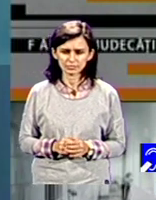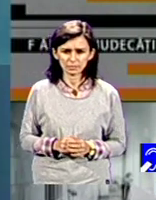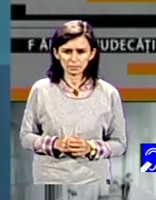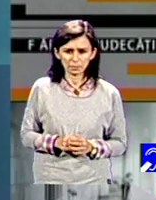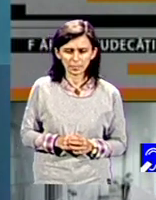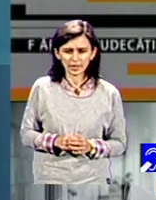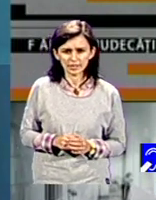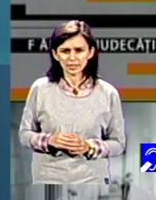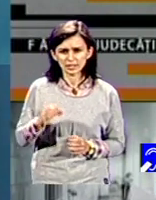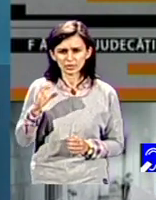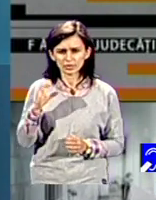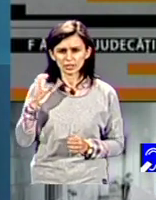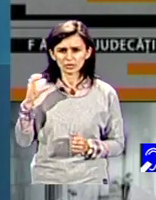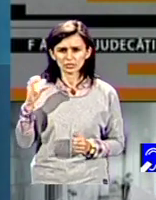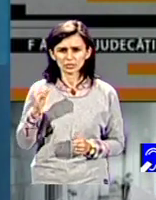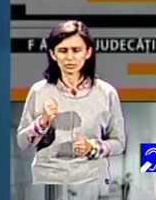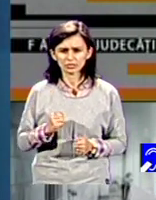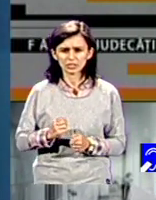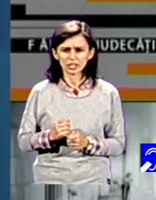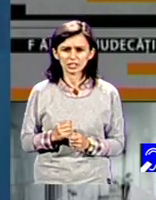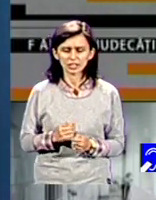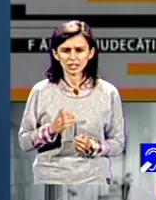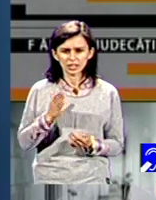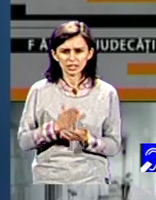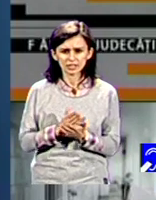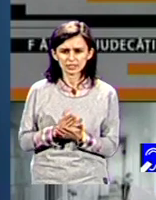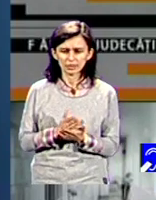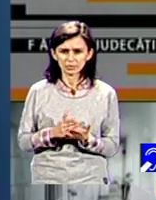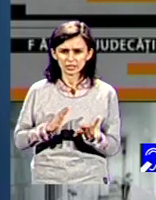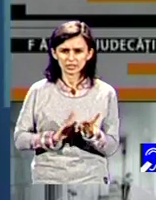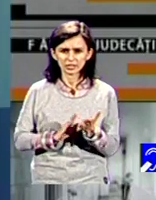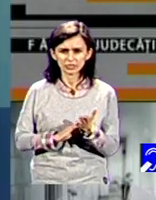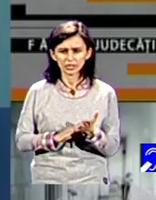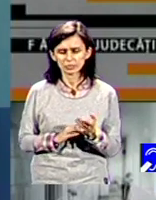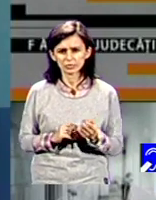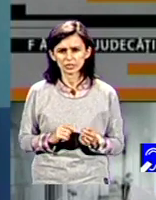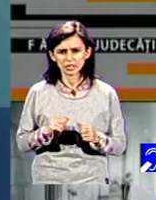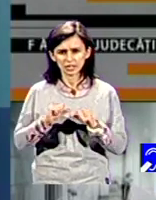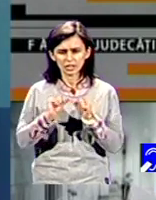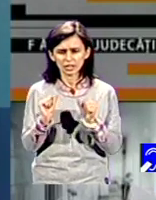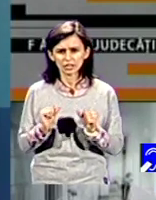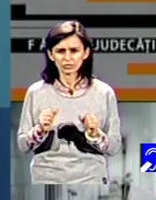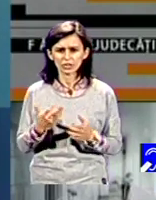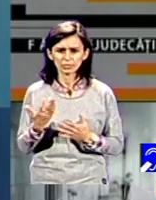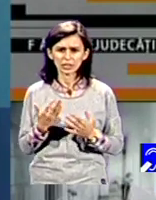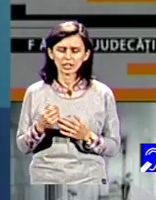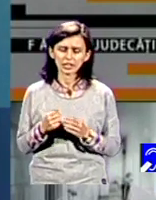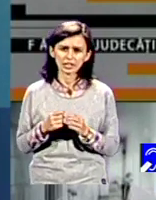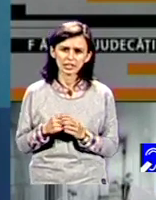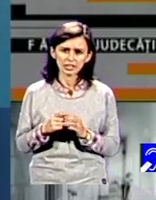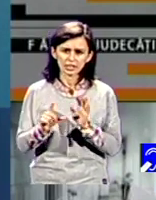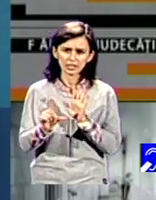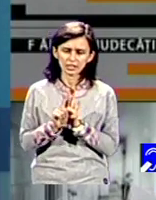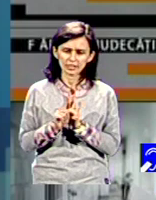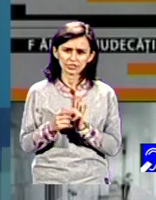Constituțională a stabilit faptul că modul în care legea era formulată cu privire la punerea sub interdicție nu